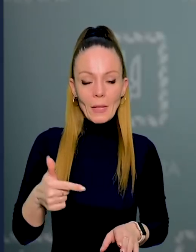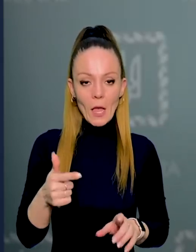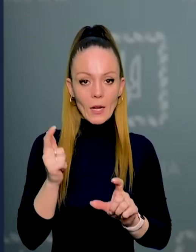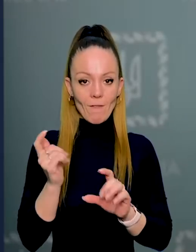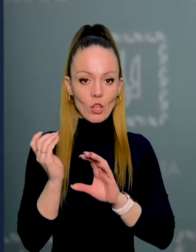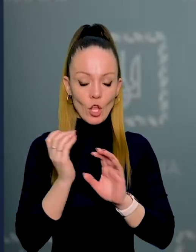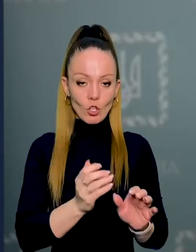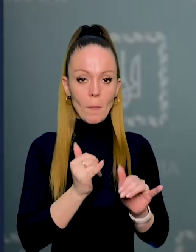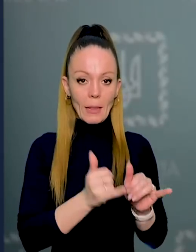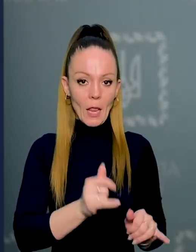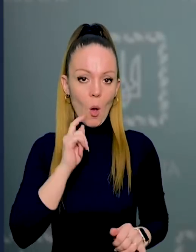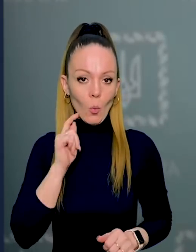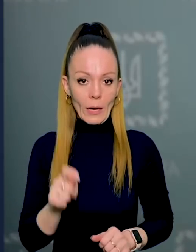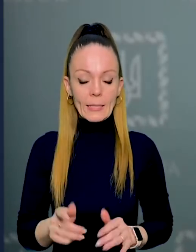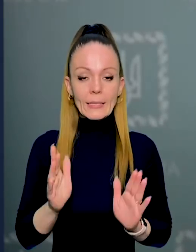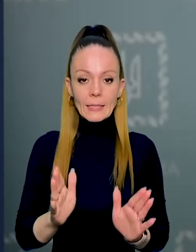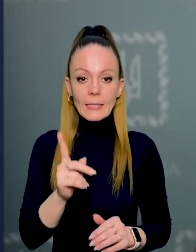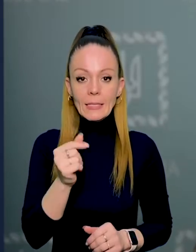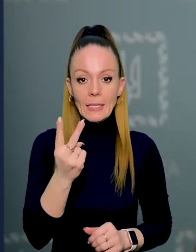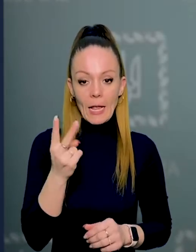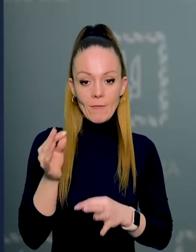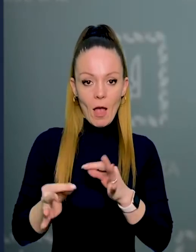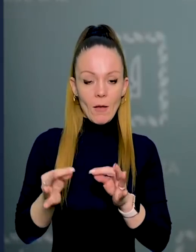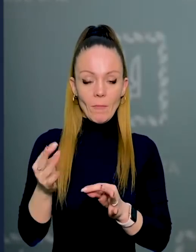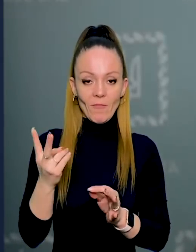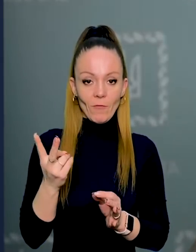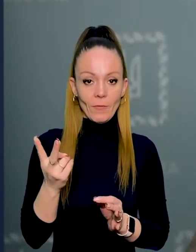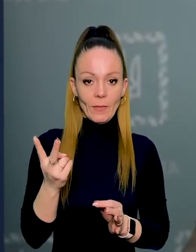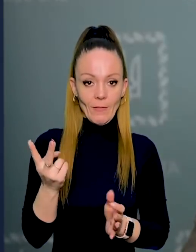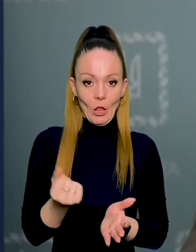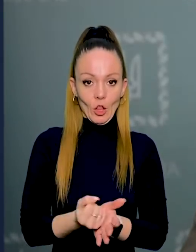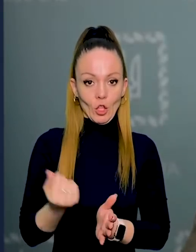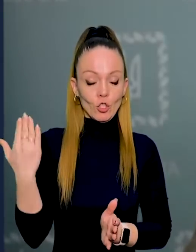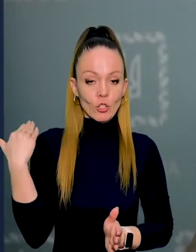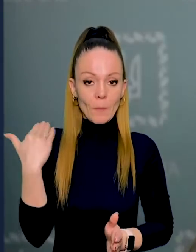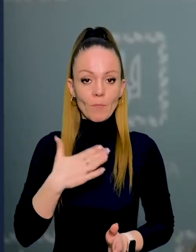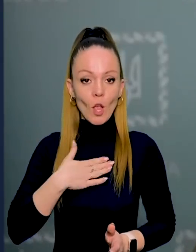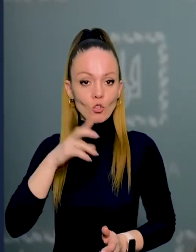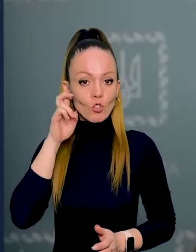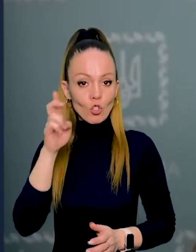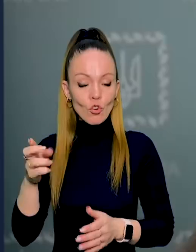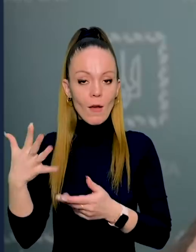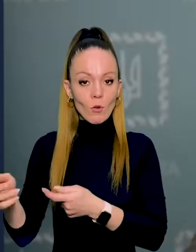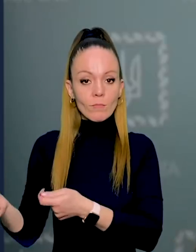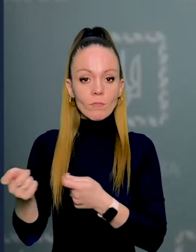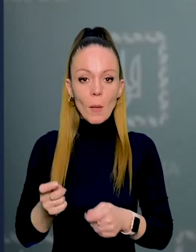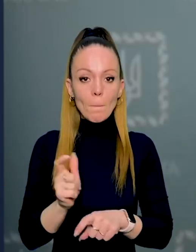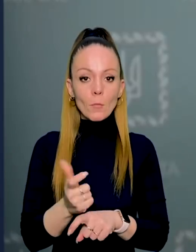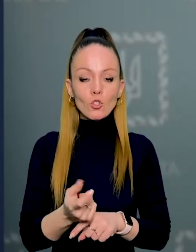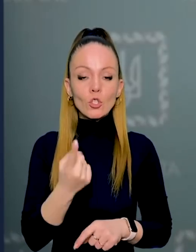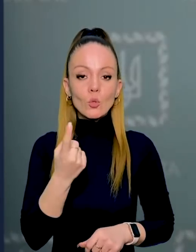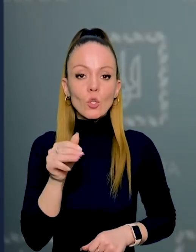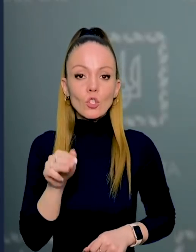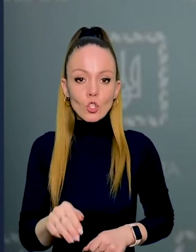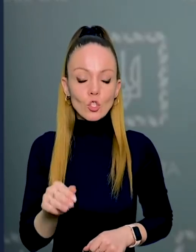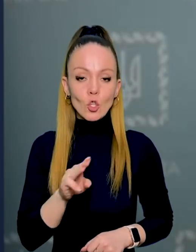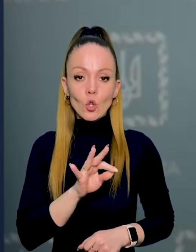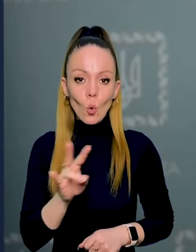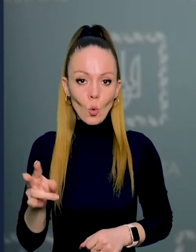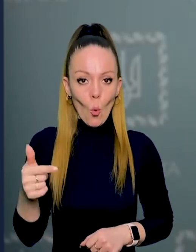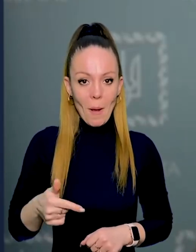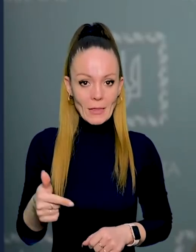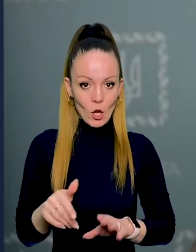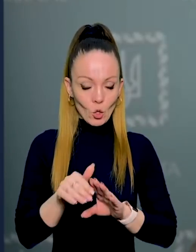допомогти з гуманітарними вантажами для України. Тільки за два минулих тижні в нашу державу надійшло вже більше